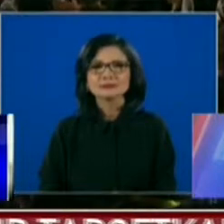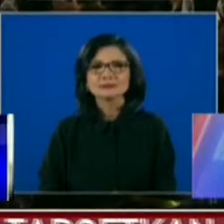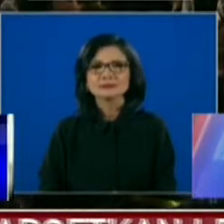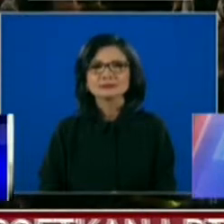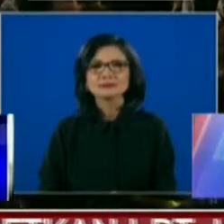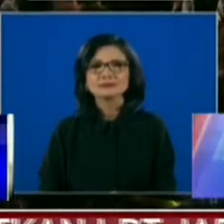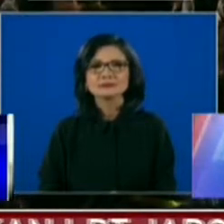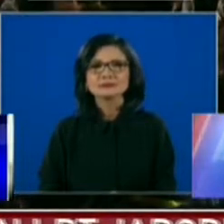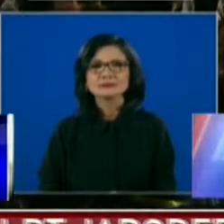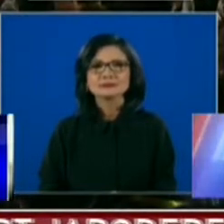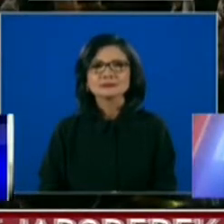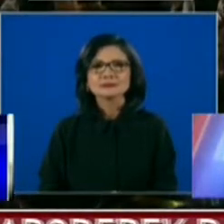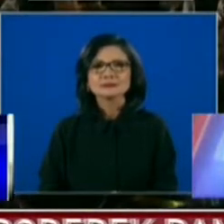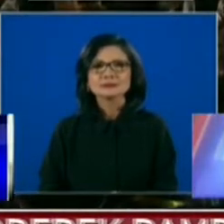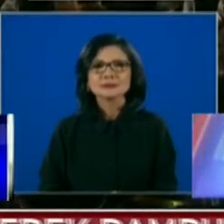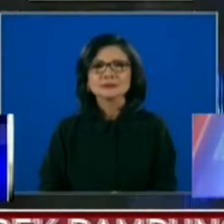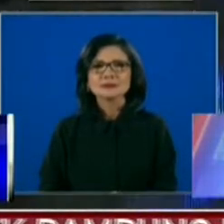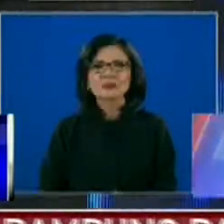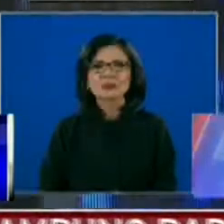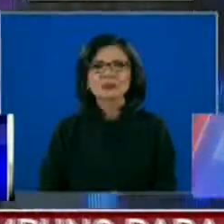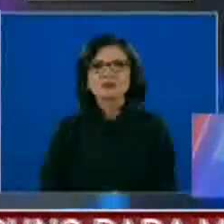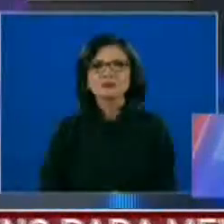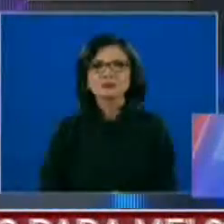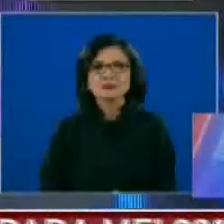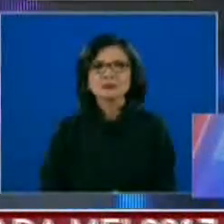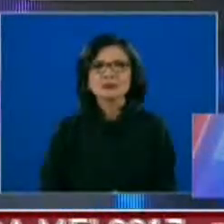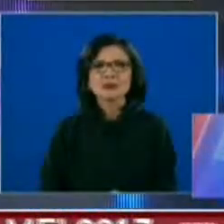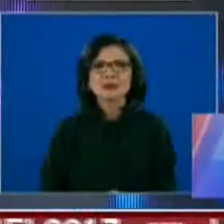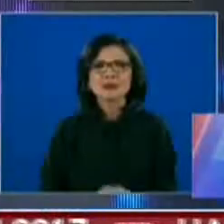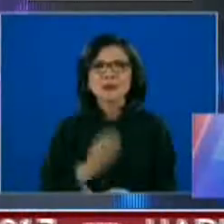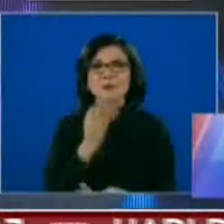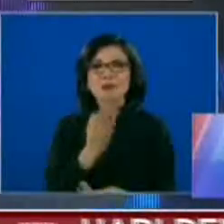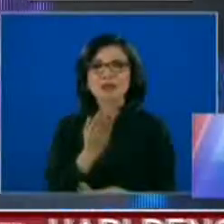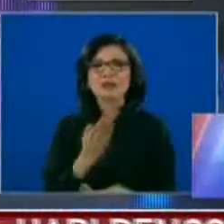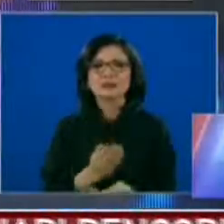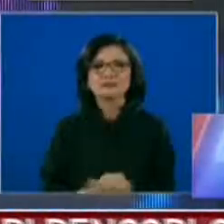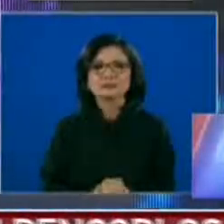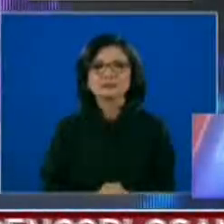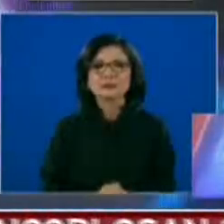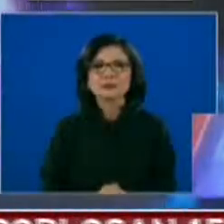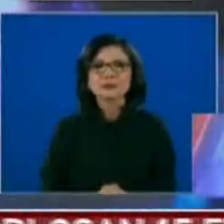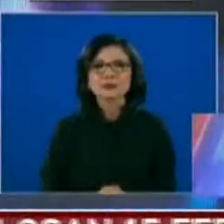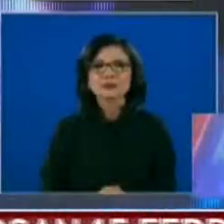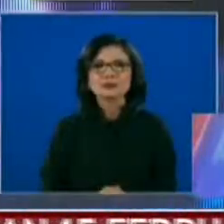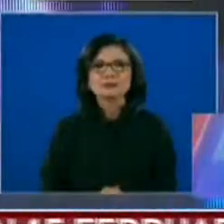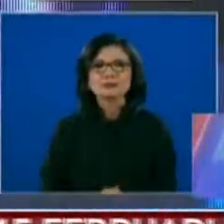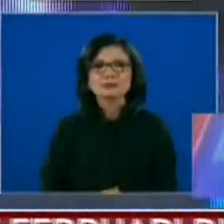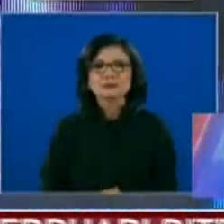Silakan waktu Anda untuk bertanya 1 menit, Pak. Pertanyaannya, 1 menit. Oke.